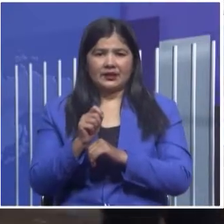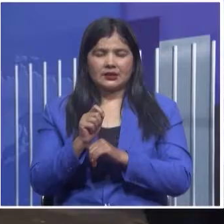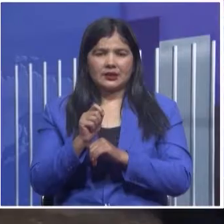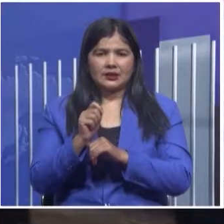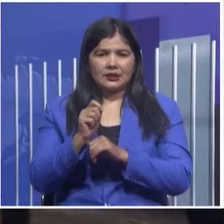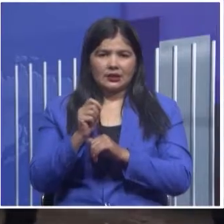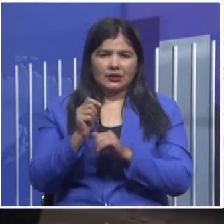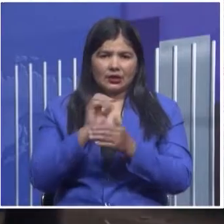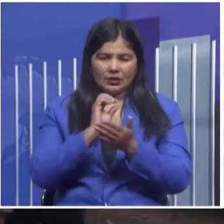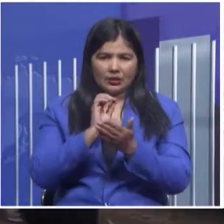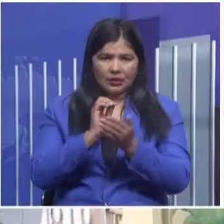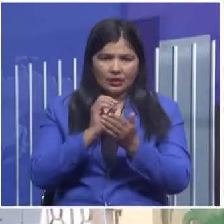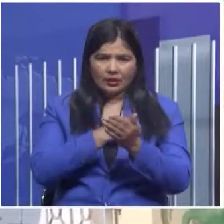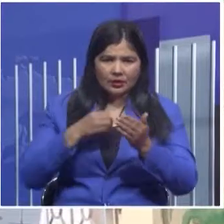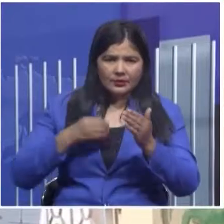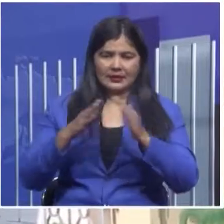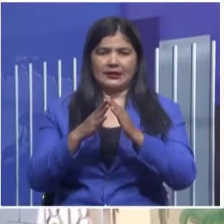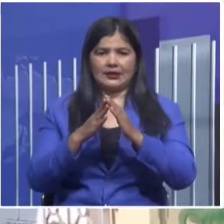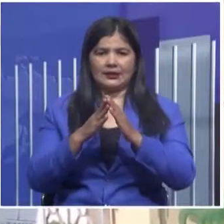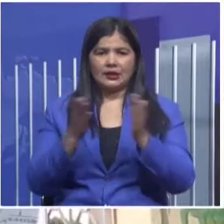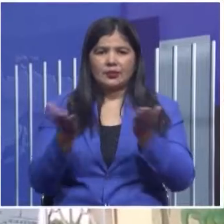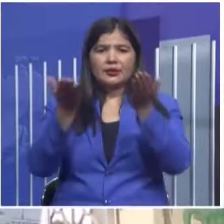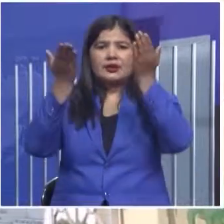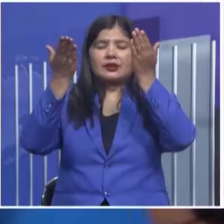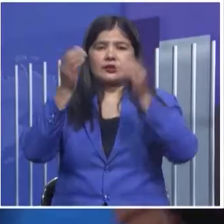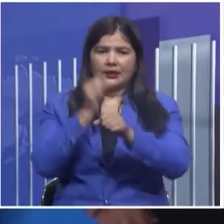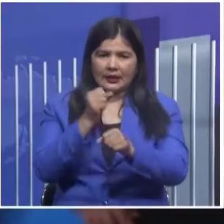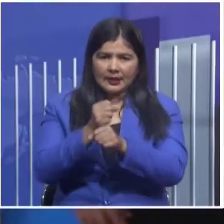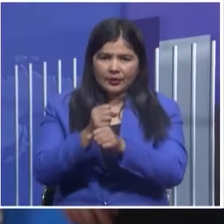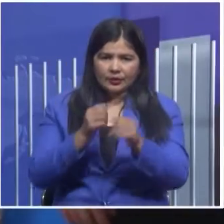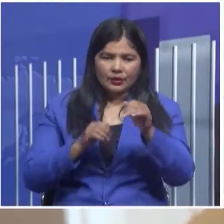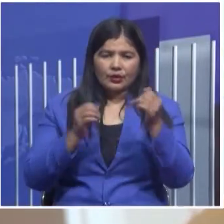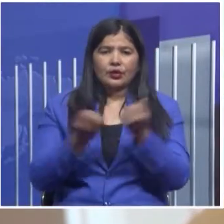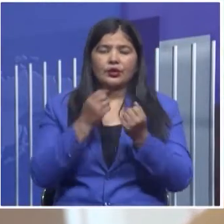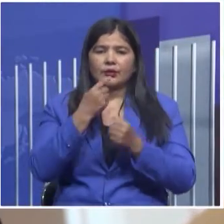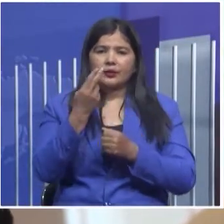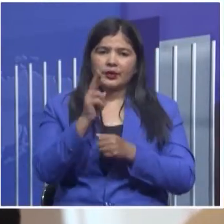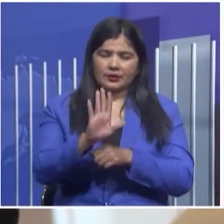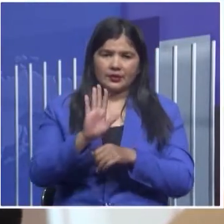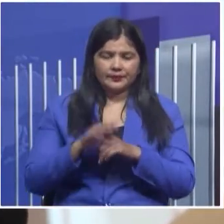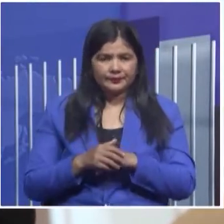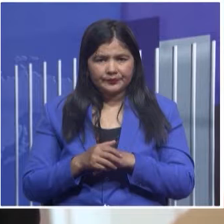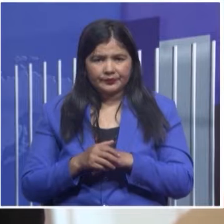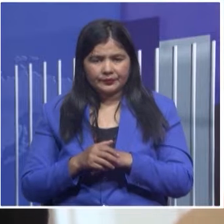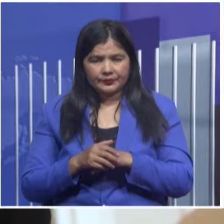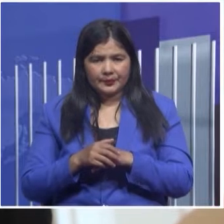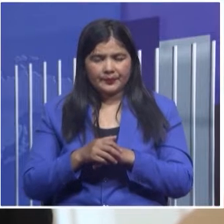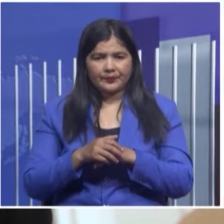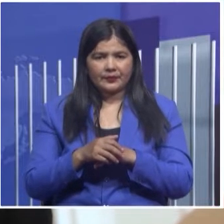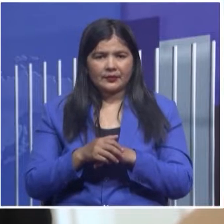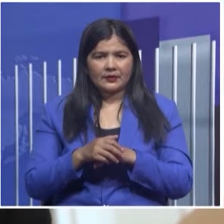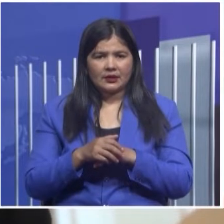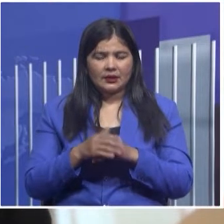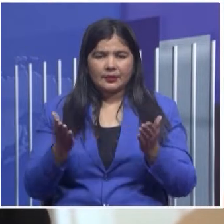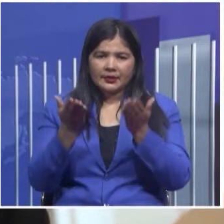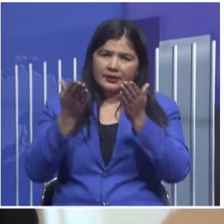अस्पतालले स्वास्थ्य गुणस्तरमा वृद्धि र स्तर उन्नतिको काम गरिरहेको बताउनुभयो। स्वास्थ्य सेवा स्तरको